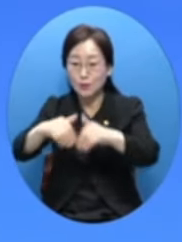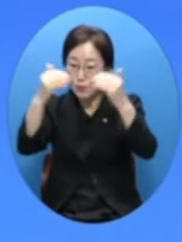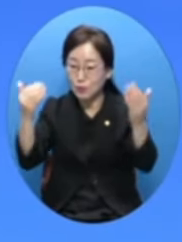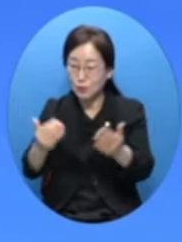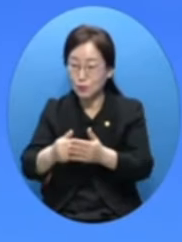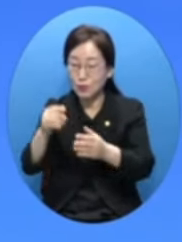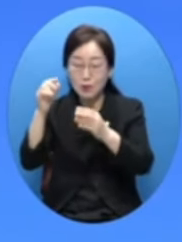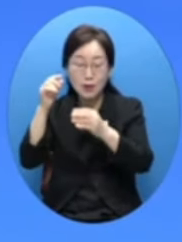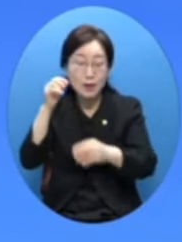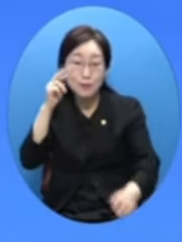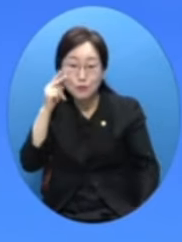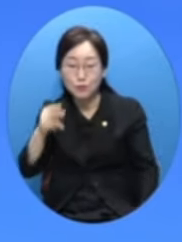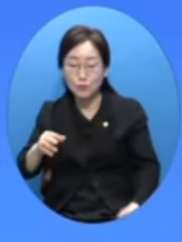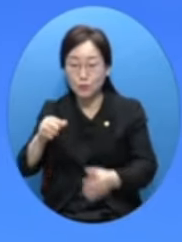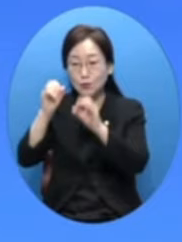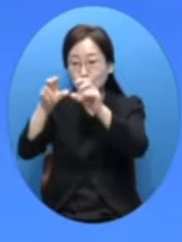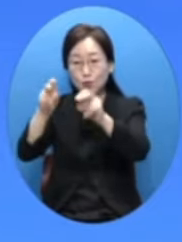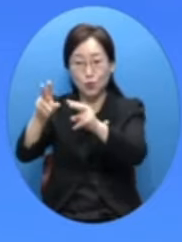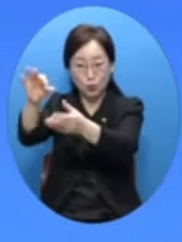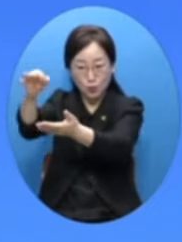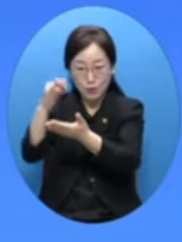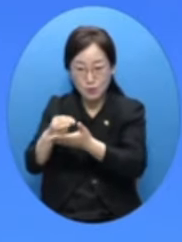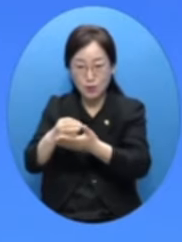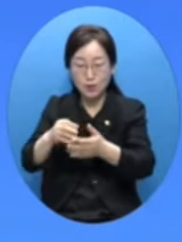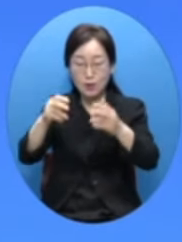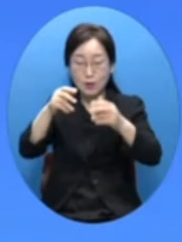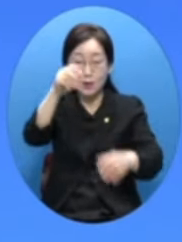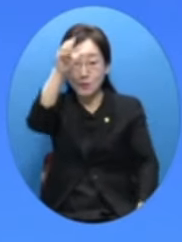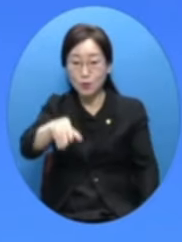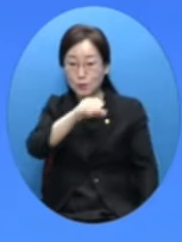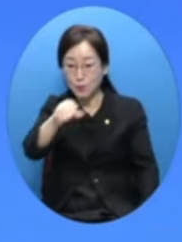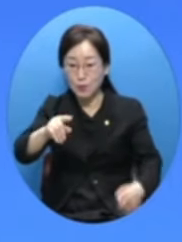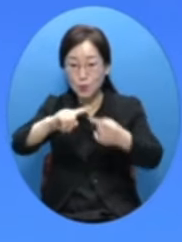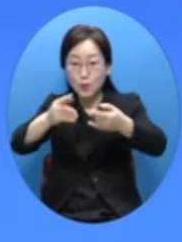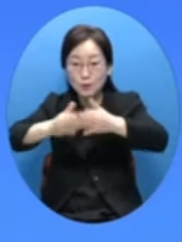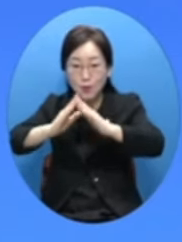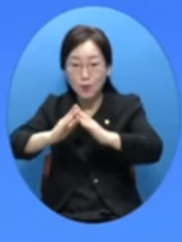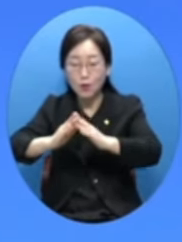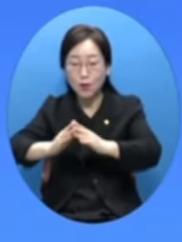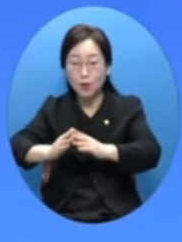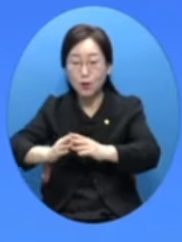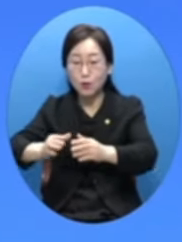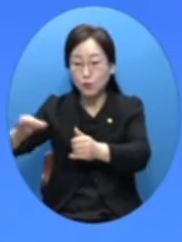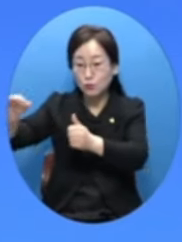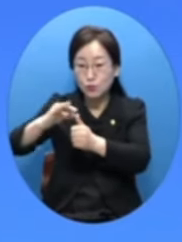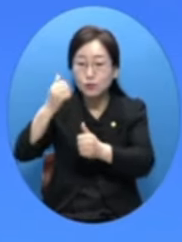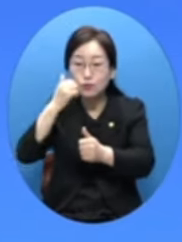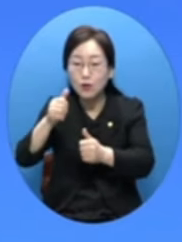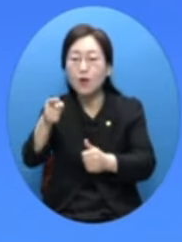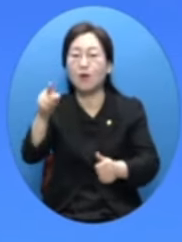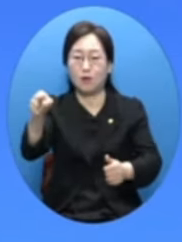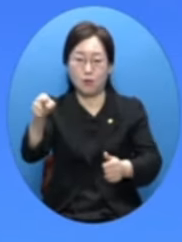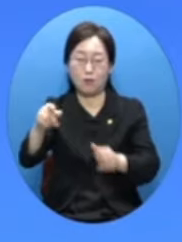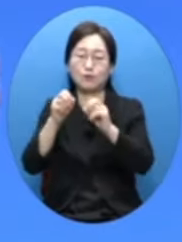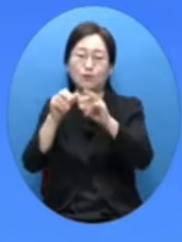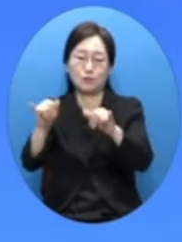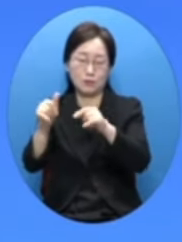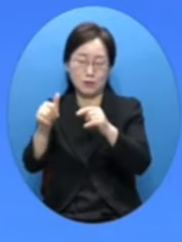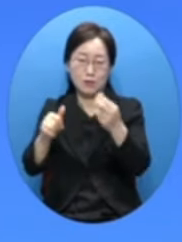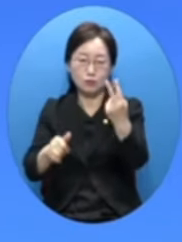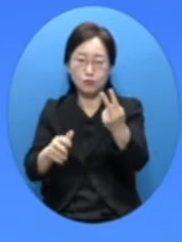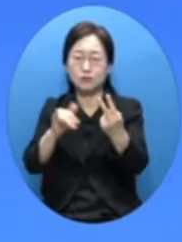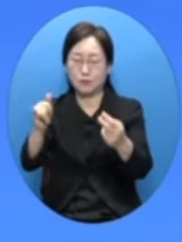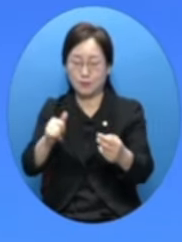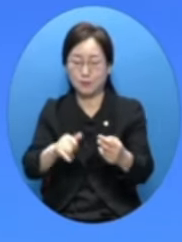미국의 선교자금을 가지고 와서 이 서대문교회가 세워지게 한 공로자는 허스턴 선교사님입니다. 하나님께서 이 귀한 선교사를